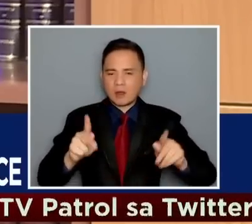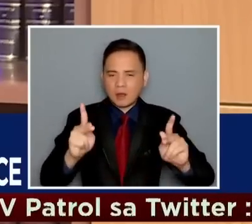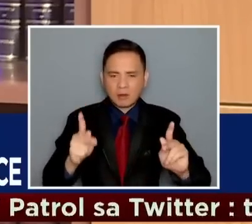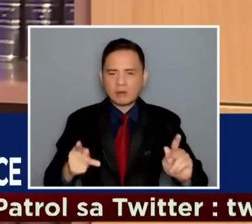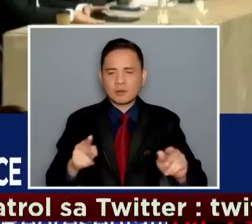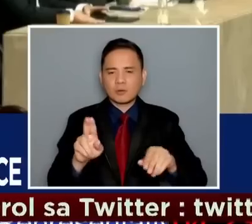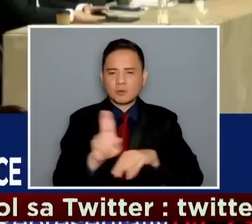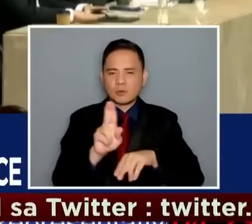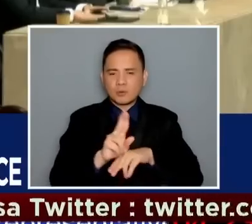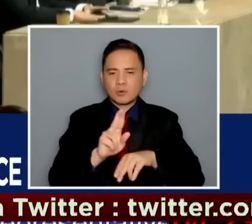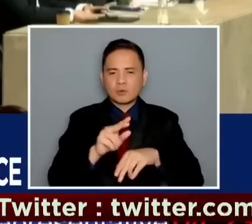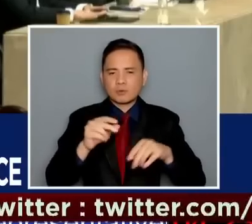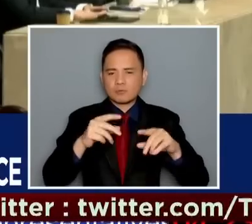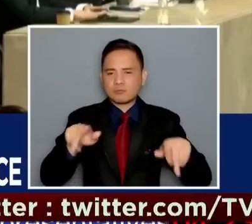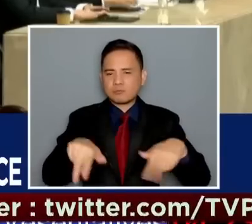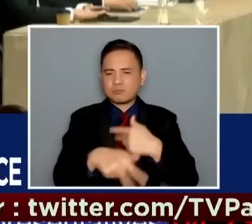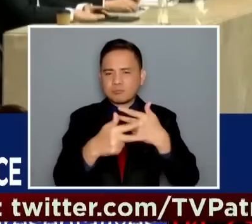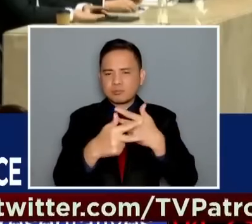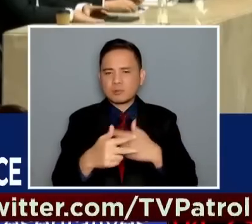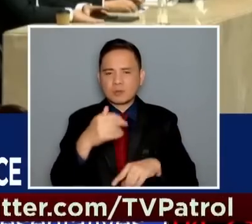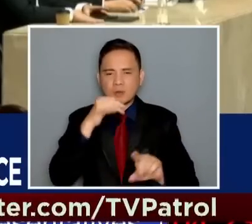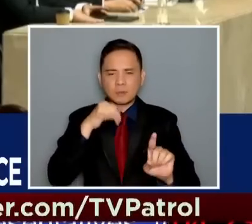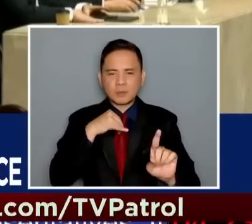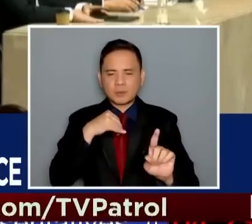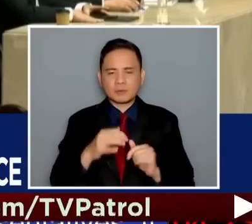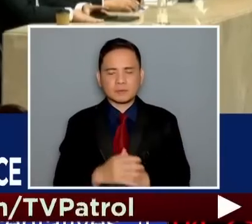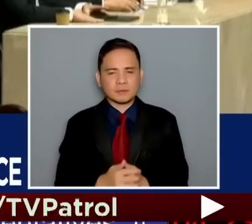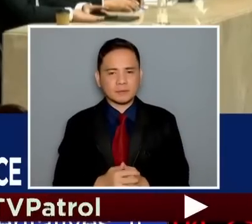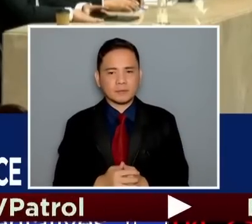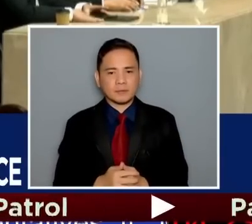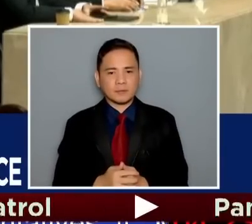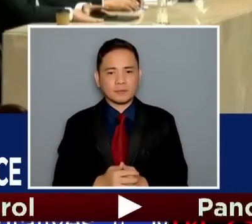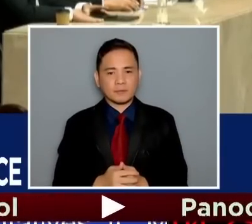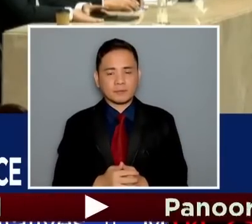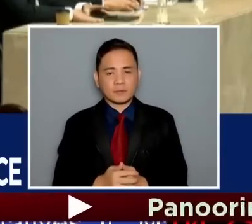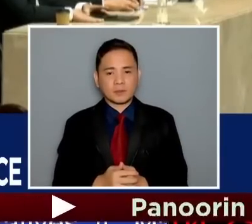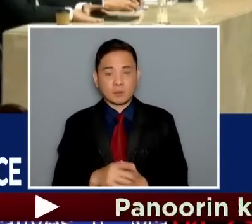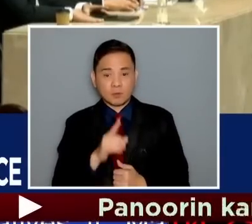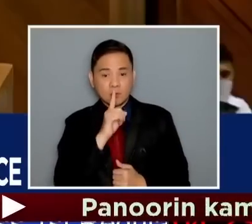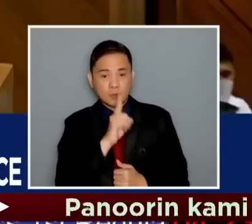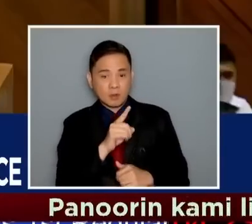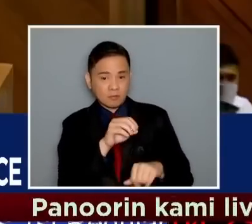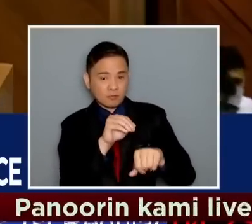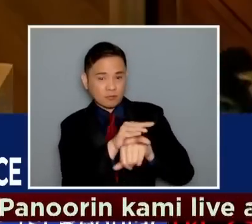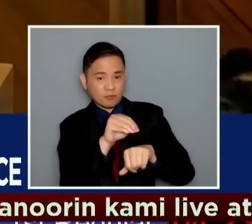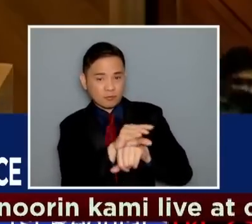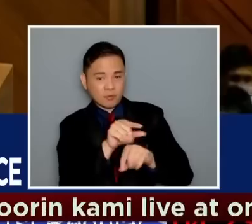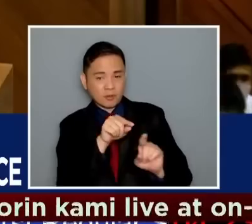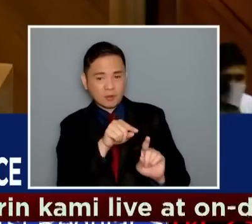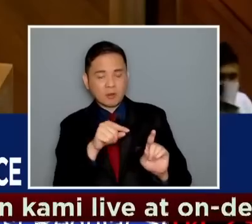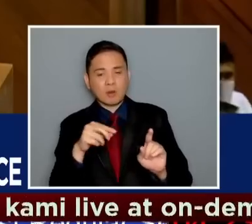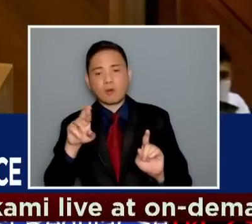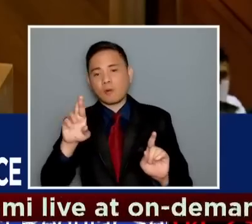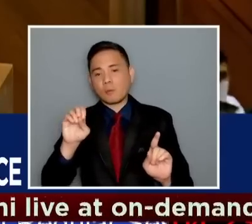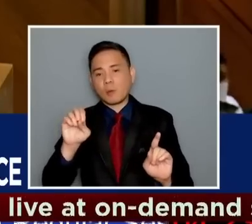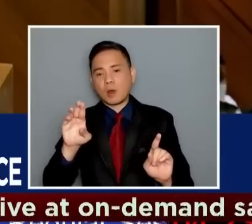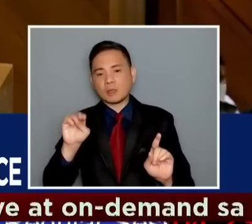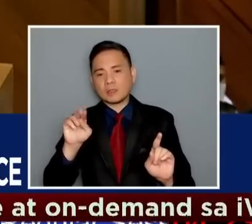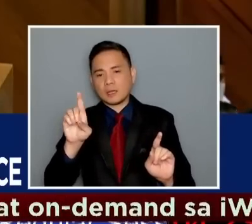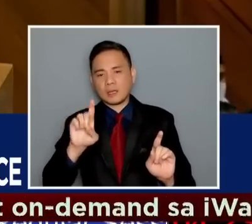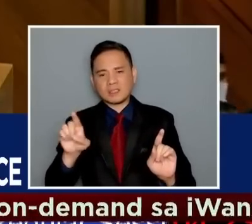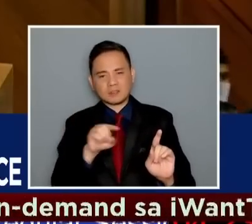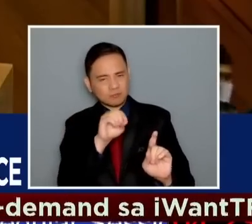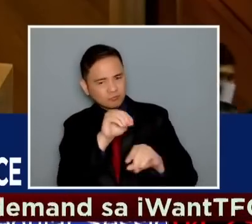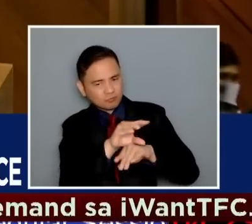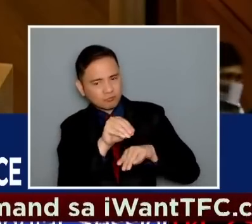teleconference kahapon. Giit ng kampo ni Teves, payo lang at hindi utos ang ibinigay ni House Speaker Martin Romualdez noong una